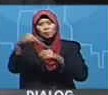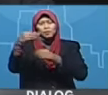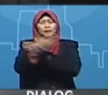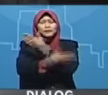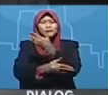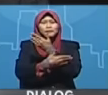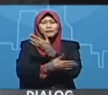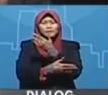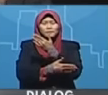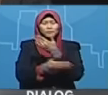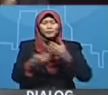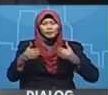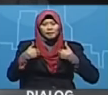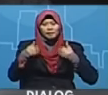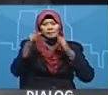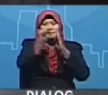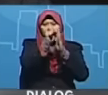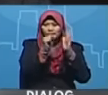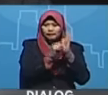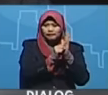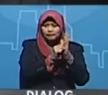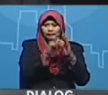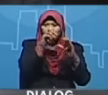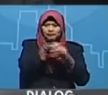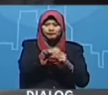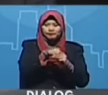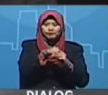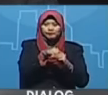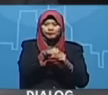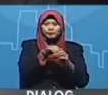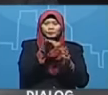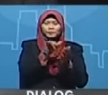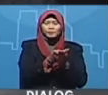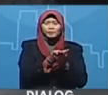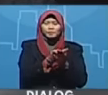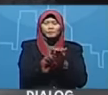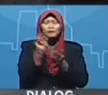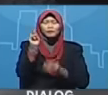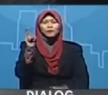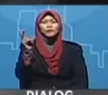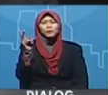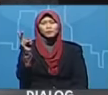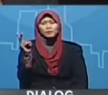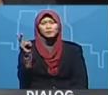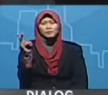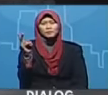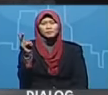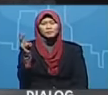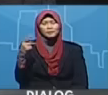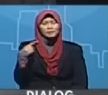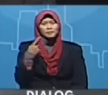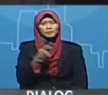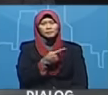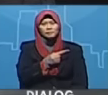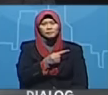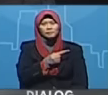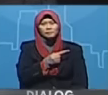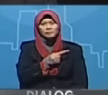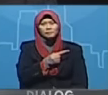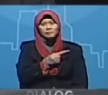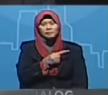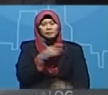lah. Kita ada term and condition lah di dalam tu. Yang keduanya juga, kita telah di